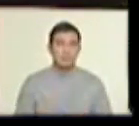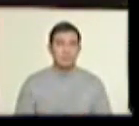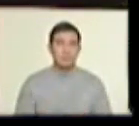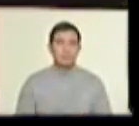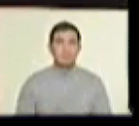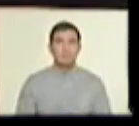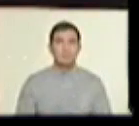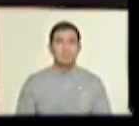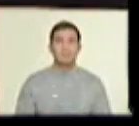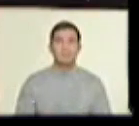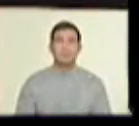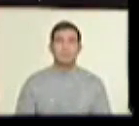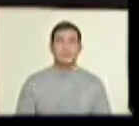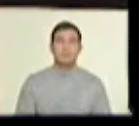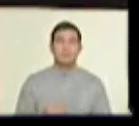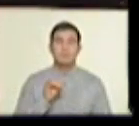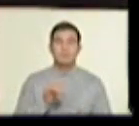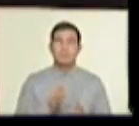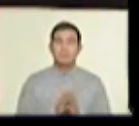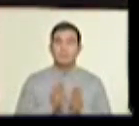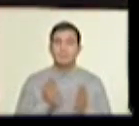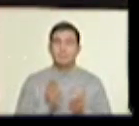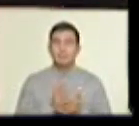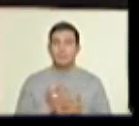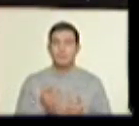Endi aziz o'quvchilar, darsligimizdagi